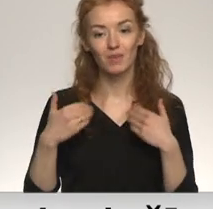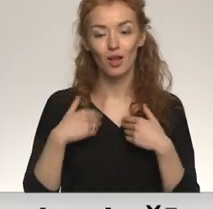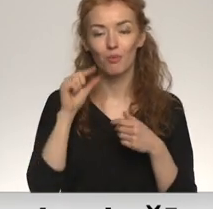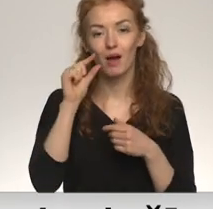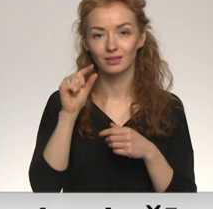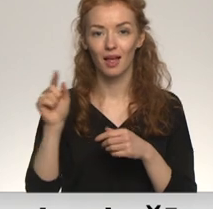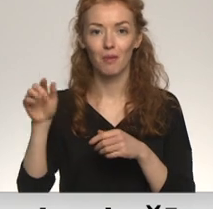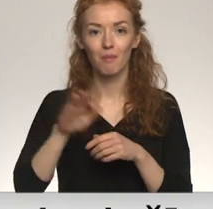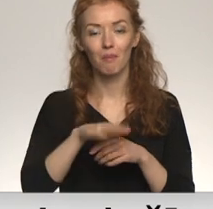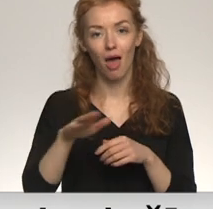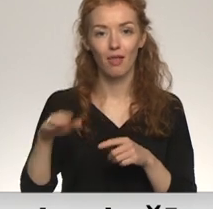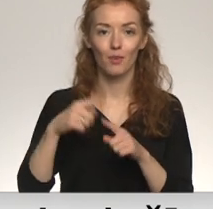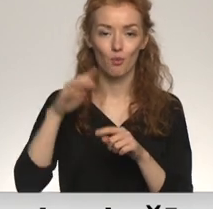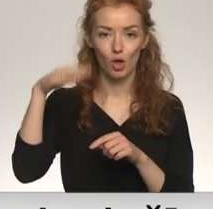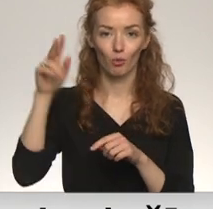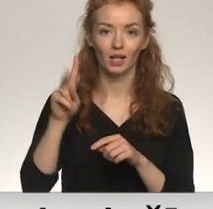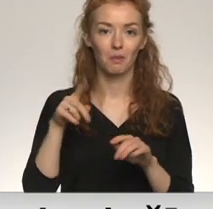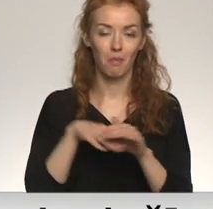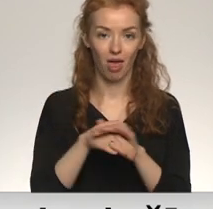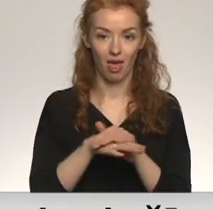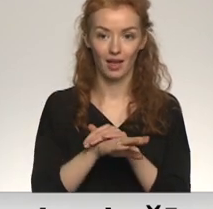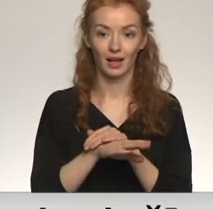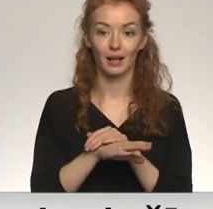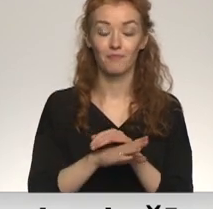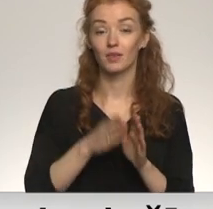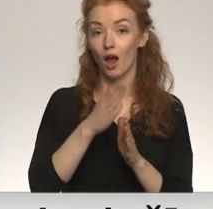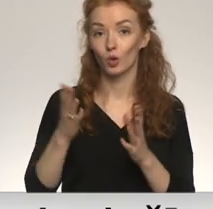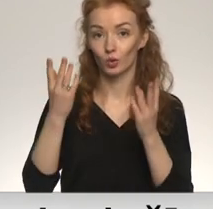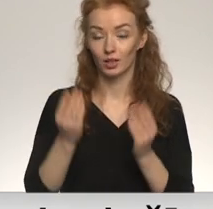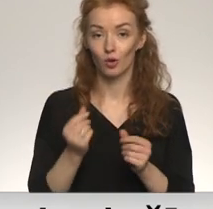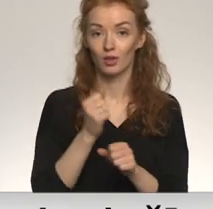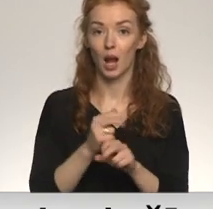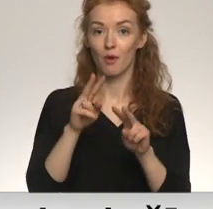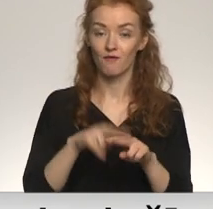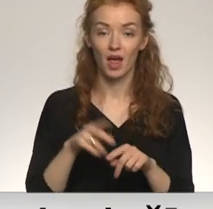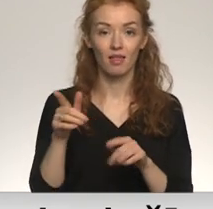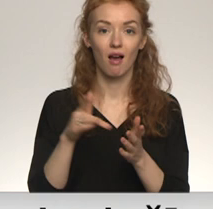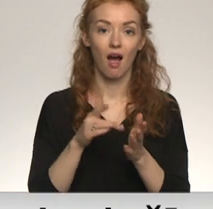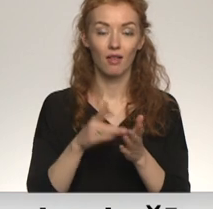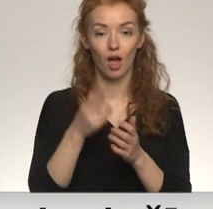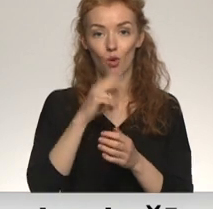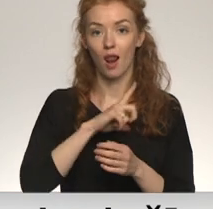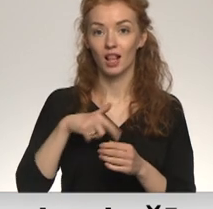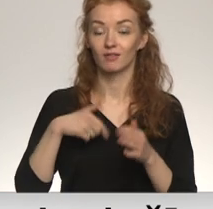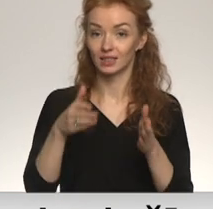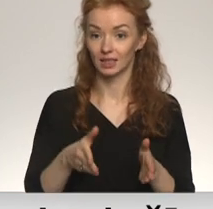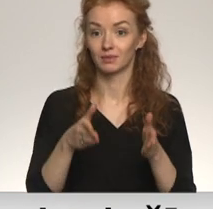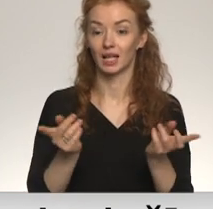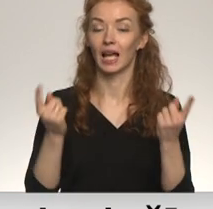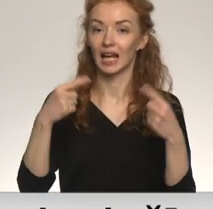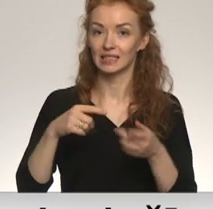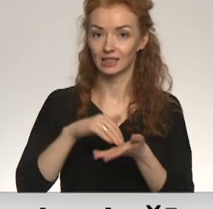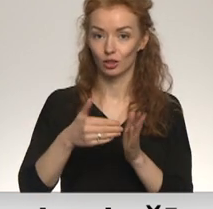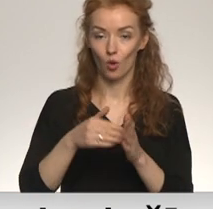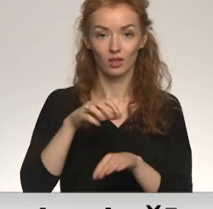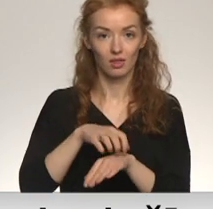atbraukušajiem Ukrainas bēgļu atbalsta centrā Rīgā. Lai gan ikdienā viņa darba vietas ir kādā no Latvijas slimnīcām, krīzes